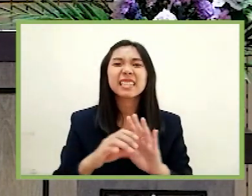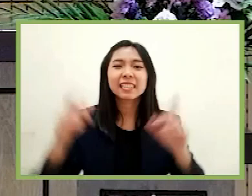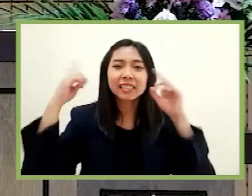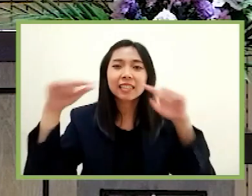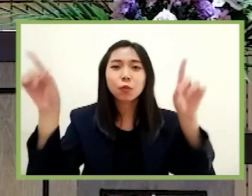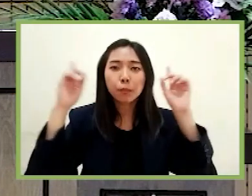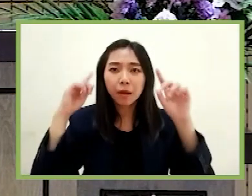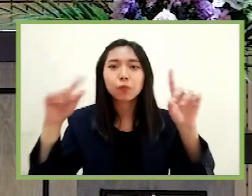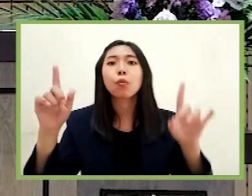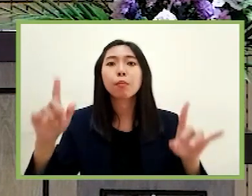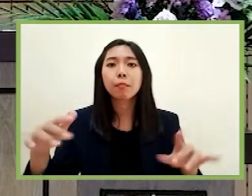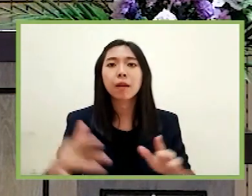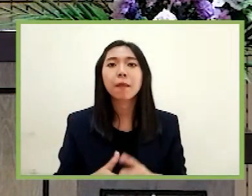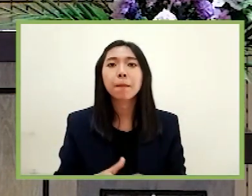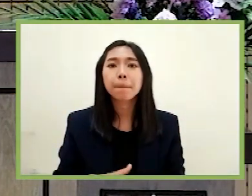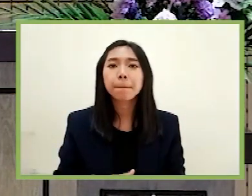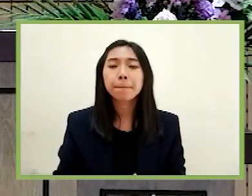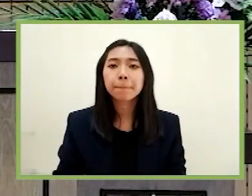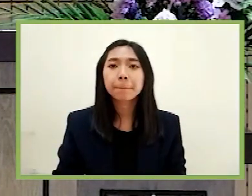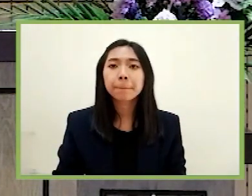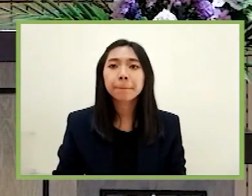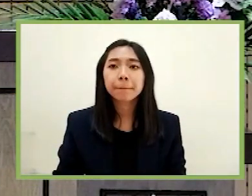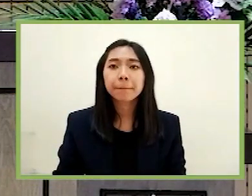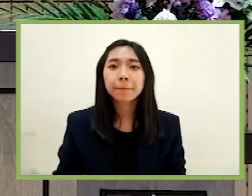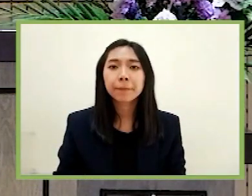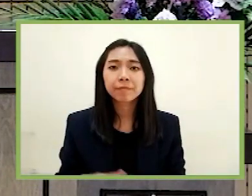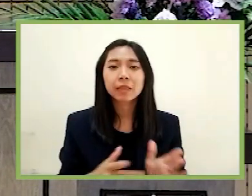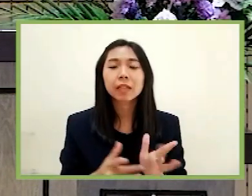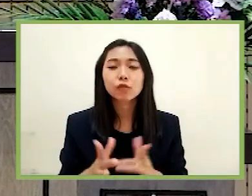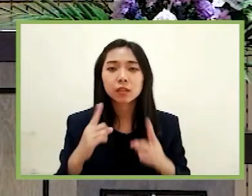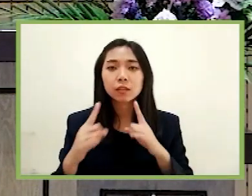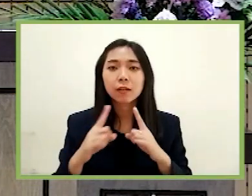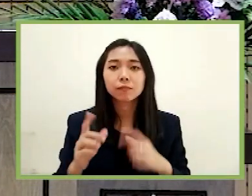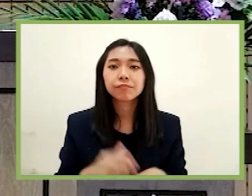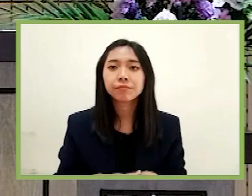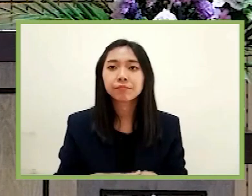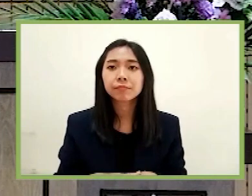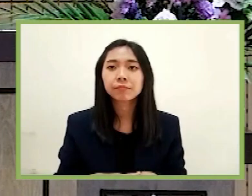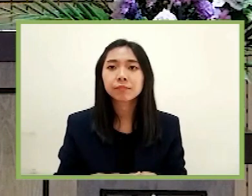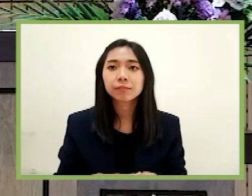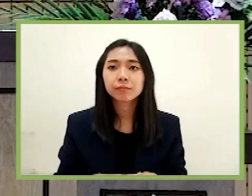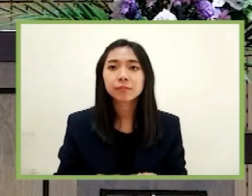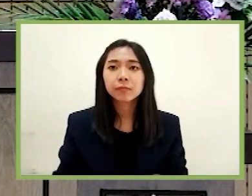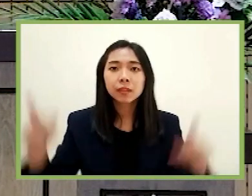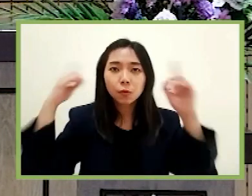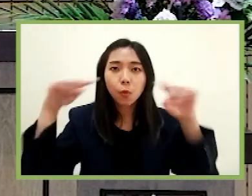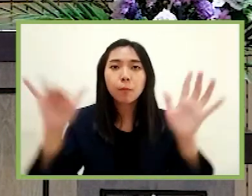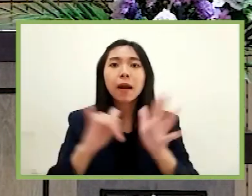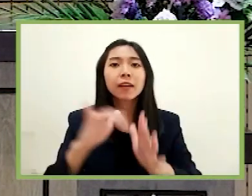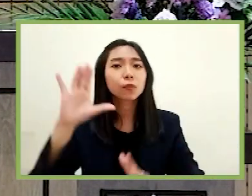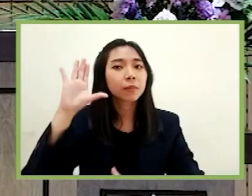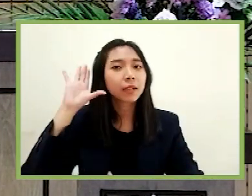dan dia juga menjelaskan apa yang terjadi atas hidup mereka-mereka itu mendengar